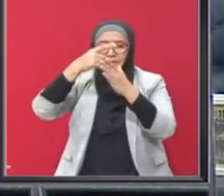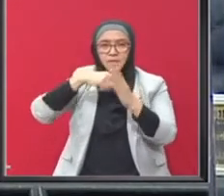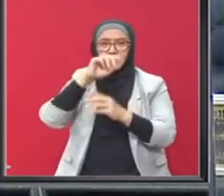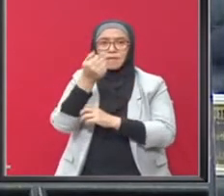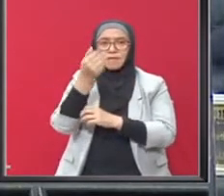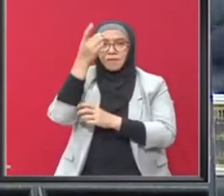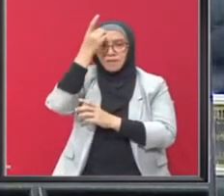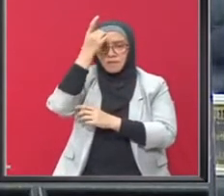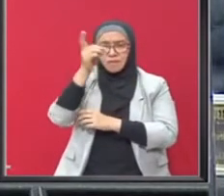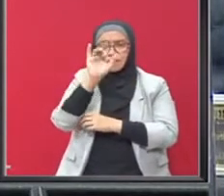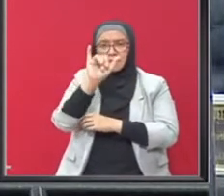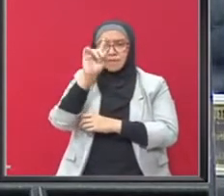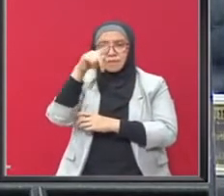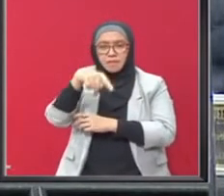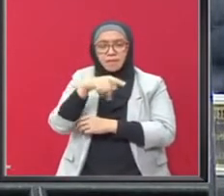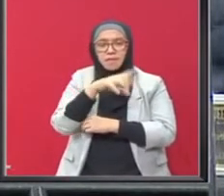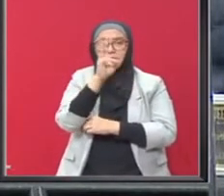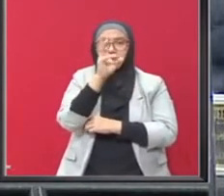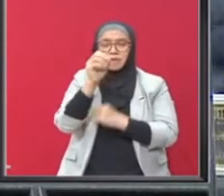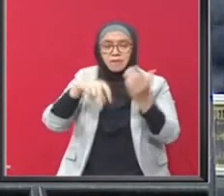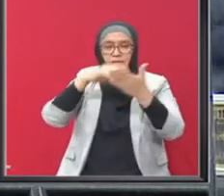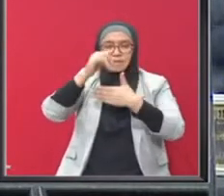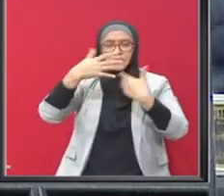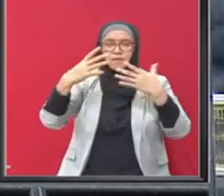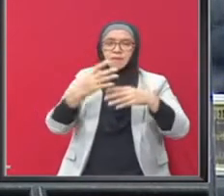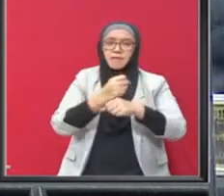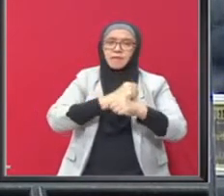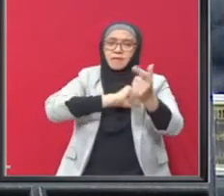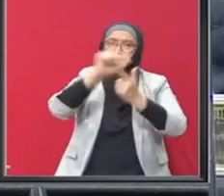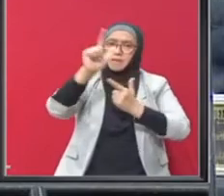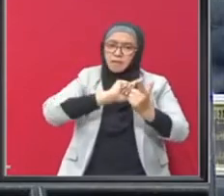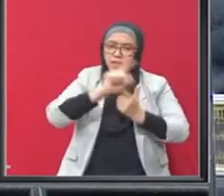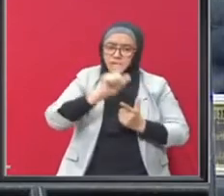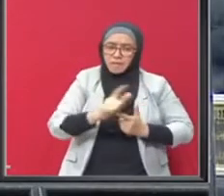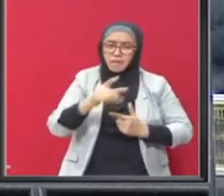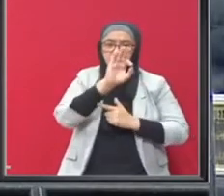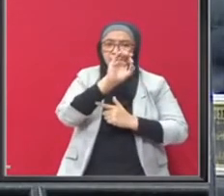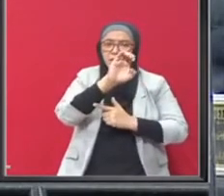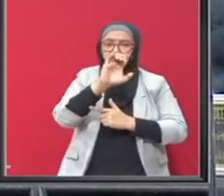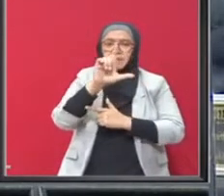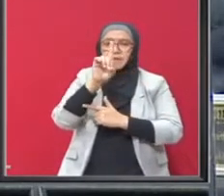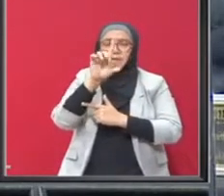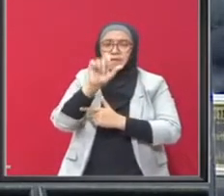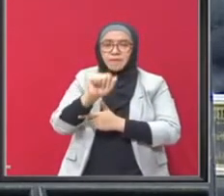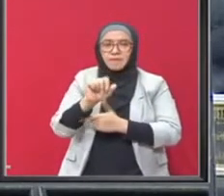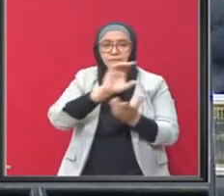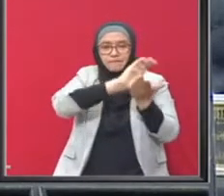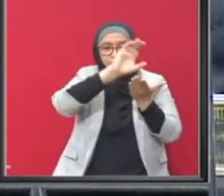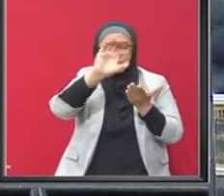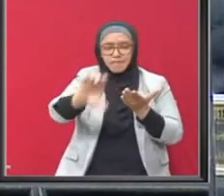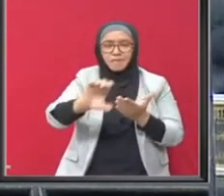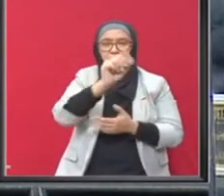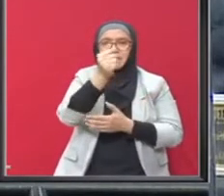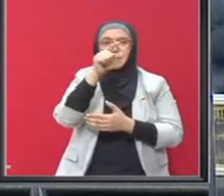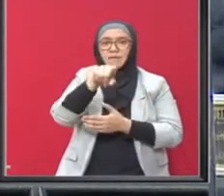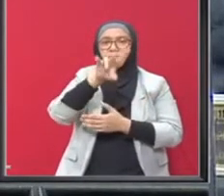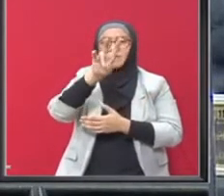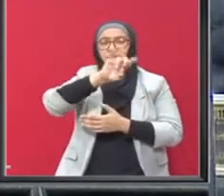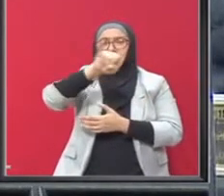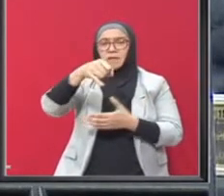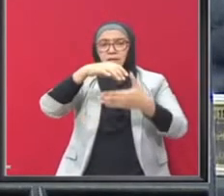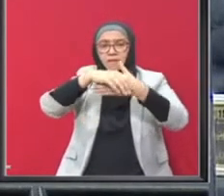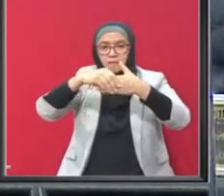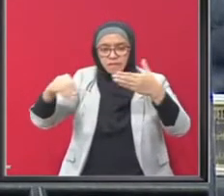telah mendapat putusan veda untuk untuk program ini menyebabkan 1007 juta lingge bagi tanaman